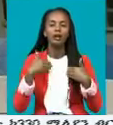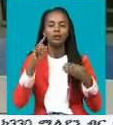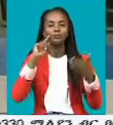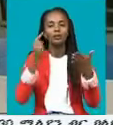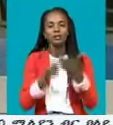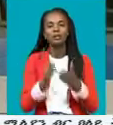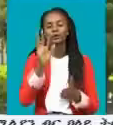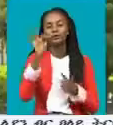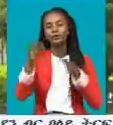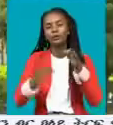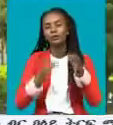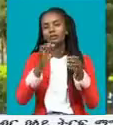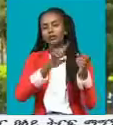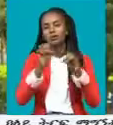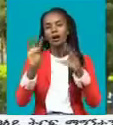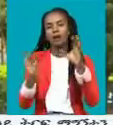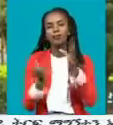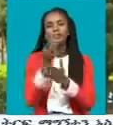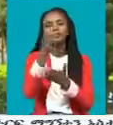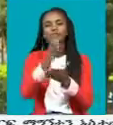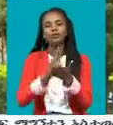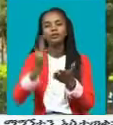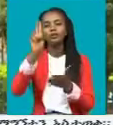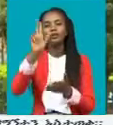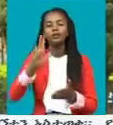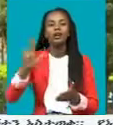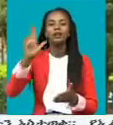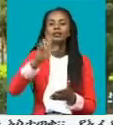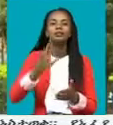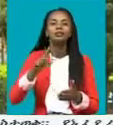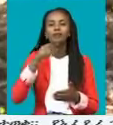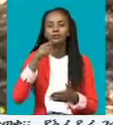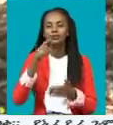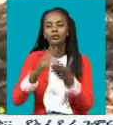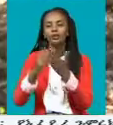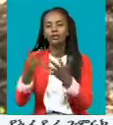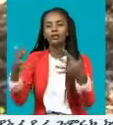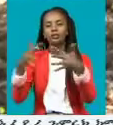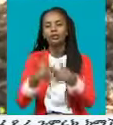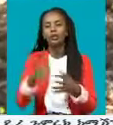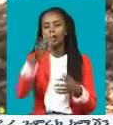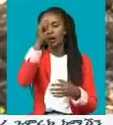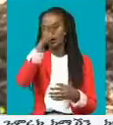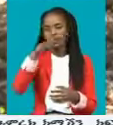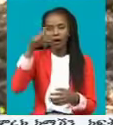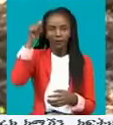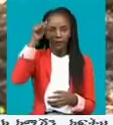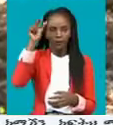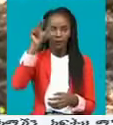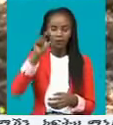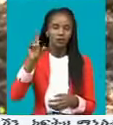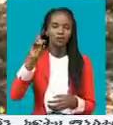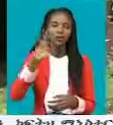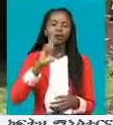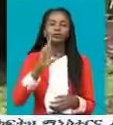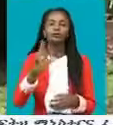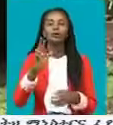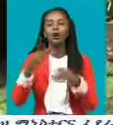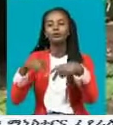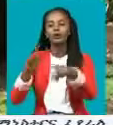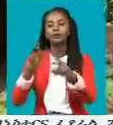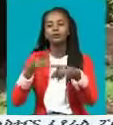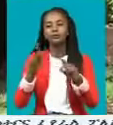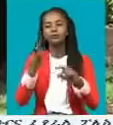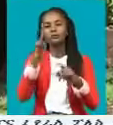መረጋገጡን የገለጹት ደግሞ በአርባ ምንጭ ዩኒቨርሲቲ ራነር የተሰኘ ፕሮጀክት አስተባባሪ አቶ አባይነ ፈይሳ ናቸው። አርሶ አደሩ